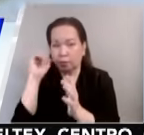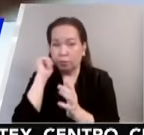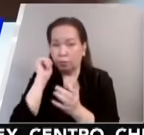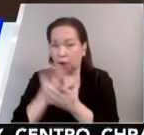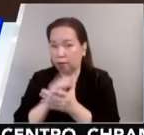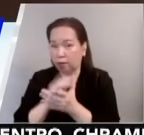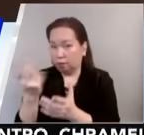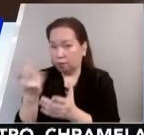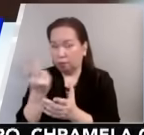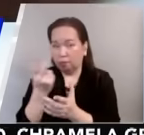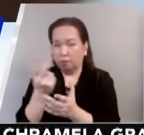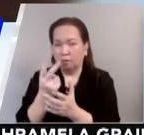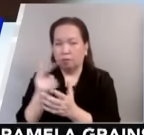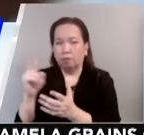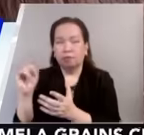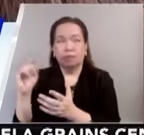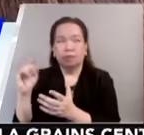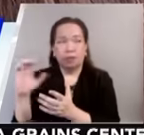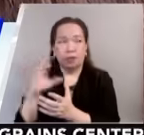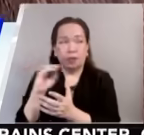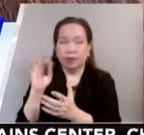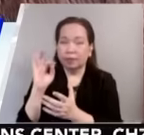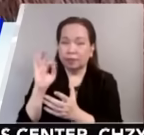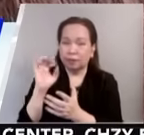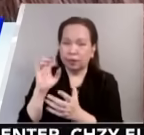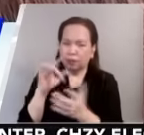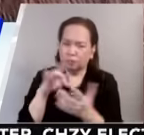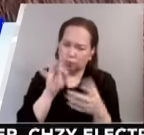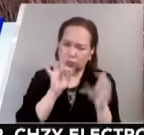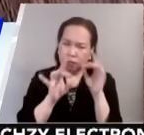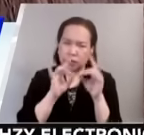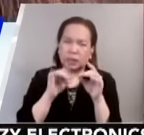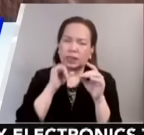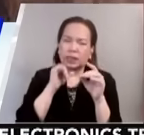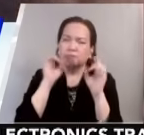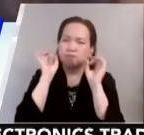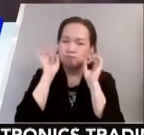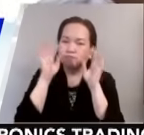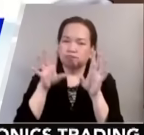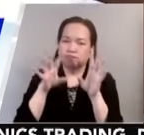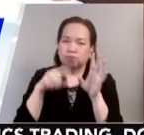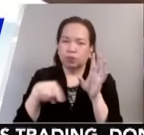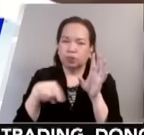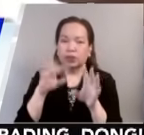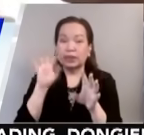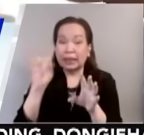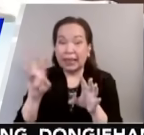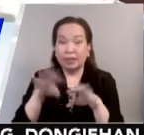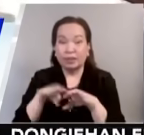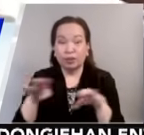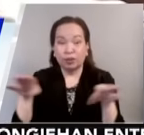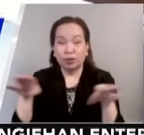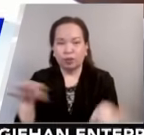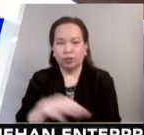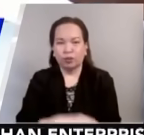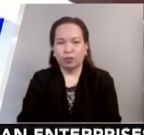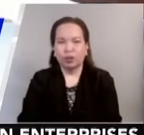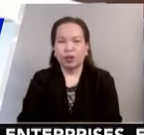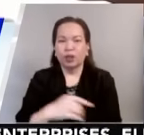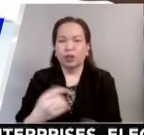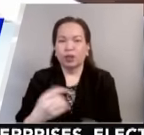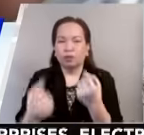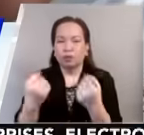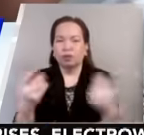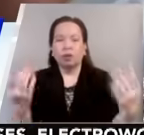pagpili ng paputok at pailaw na tingin nila ay hindi makakaita sa nilang pitong aso pag nagpaputok na kinukulong niya na dun sa